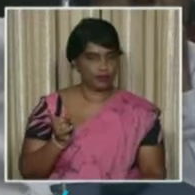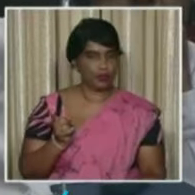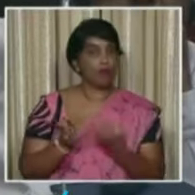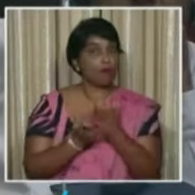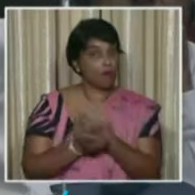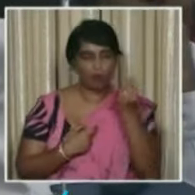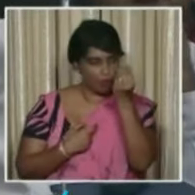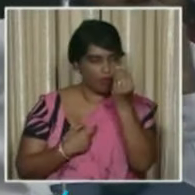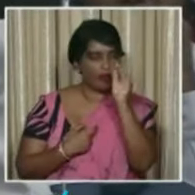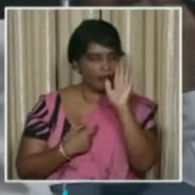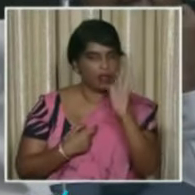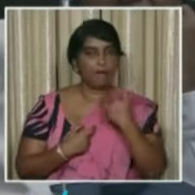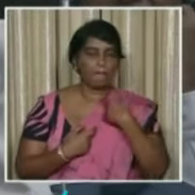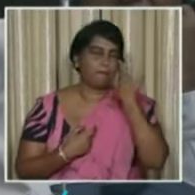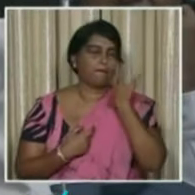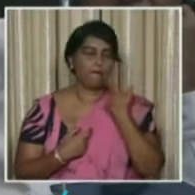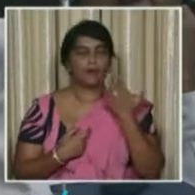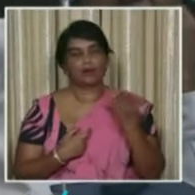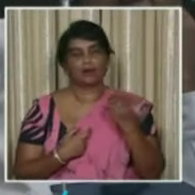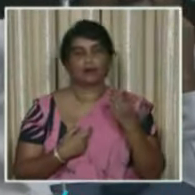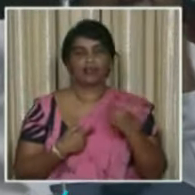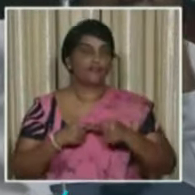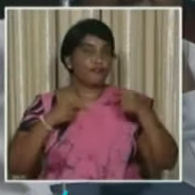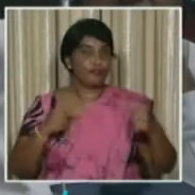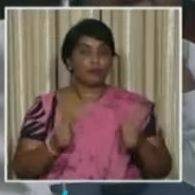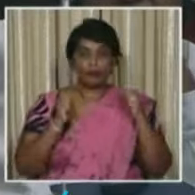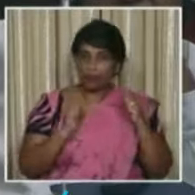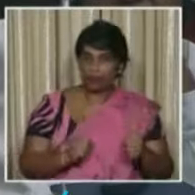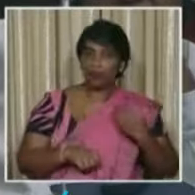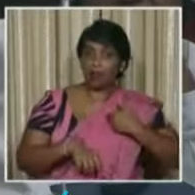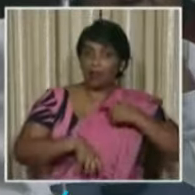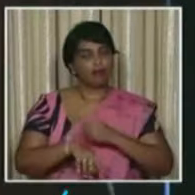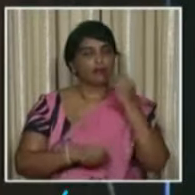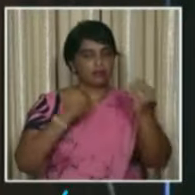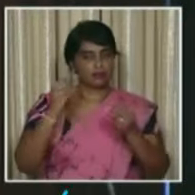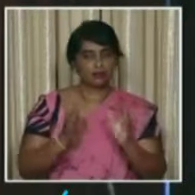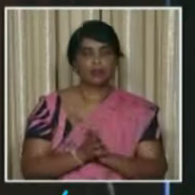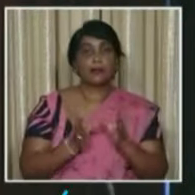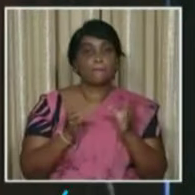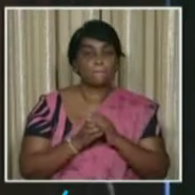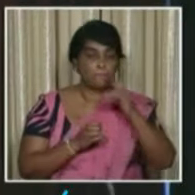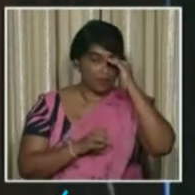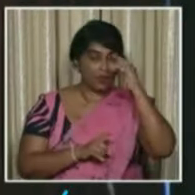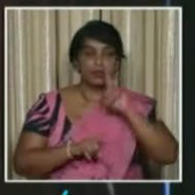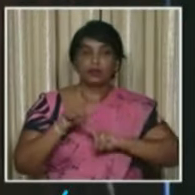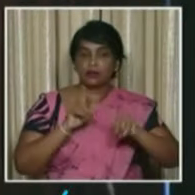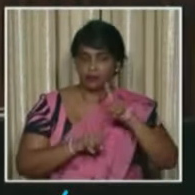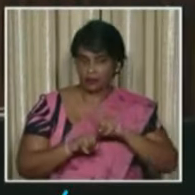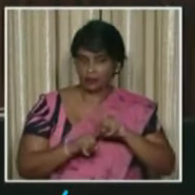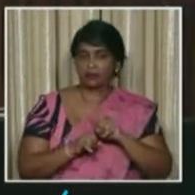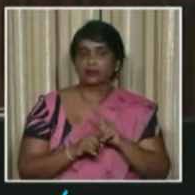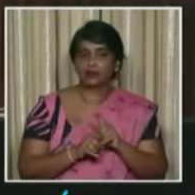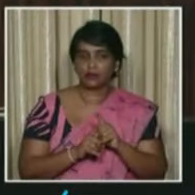පොහොට්ටුවෙන් තමයි වෙලාව දෙන්න ඕන. අපි අනුකම්පා කරලා ඒ අය විපක්ෂේ වාඩි වුණු නිසා අපේ වෙලාවේ කොටක් දුන්නා. පක්ෂ නායක රැස්වීම ඒක නිමෙනවා කිරියල්ලා. පක්ෂ